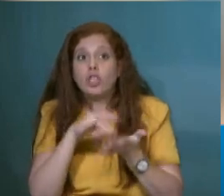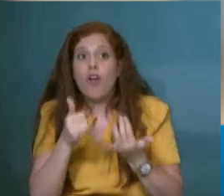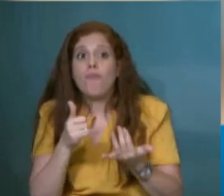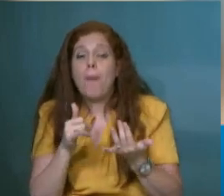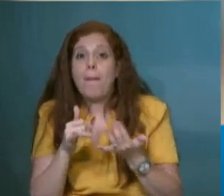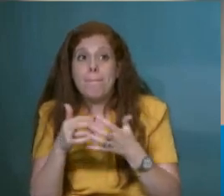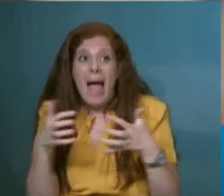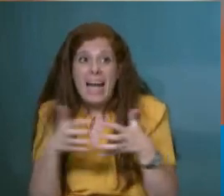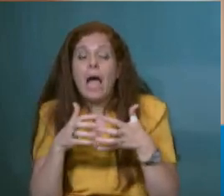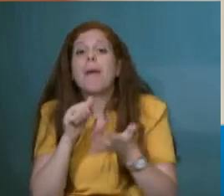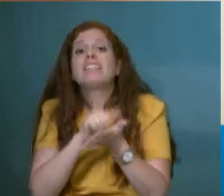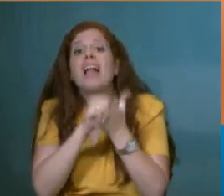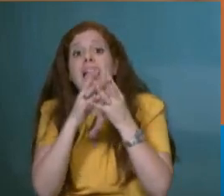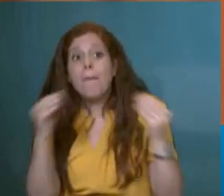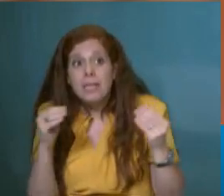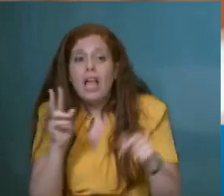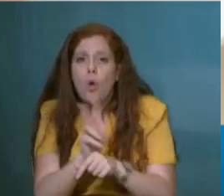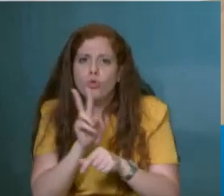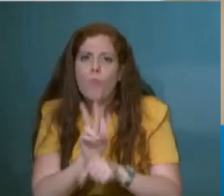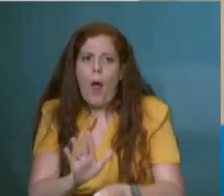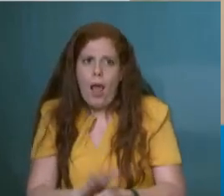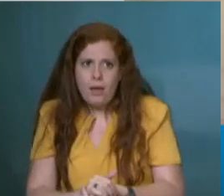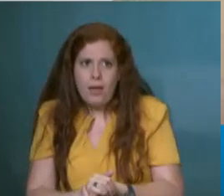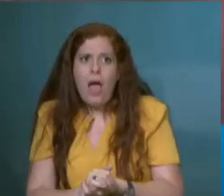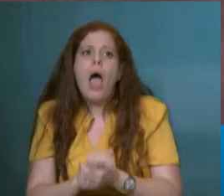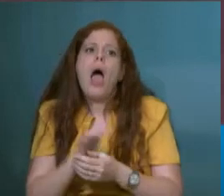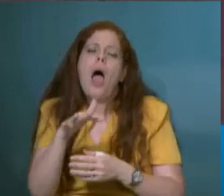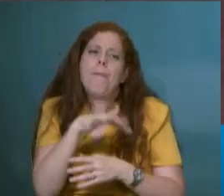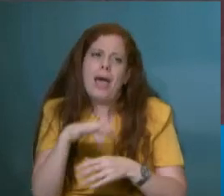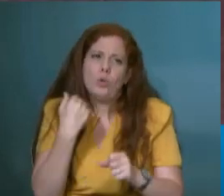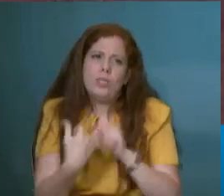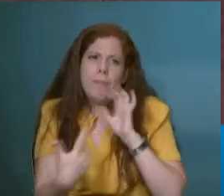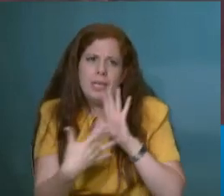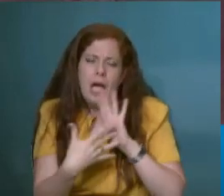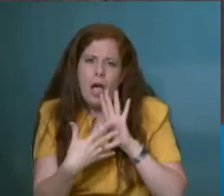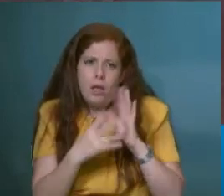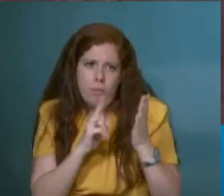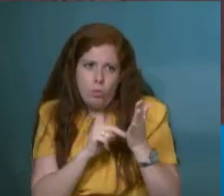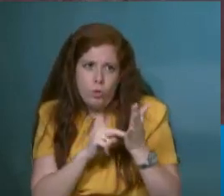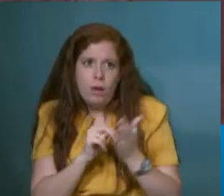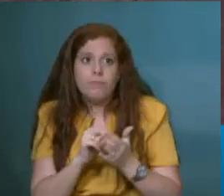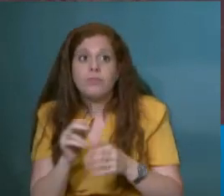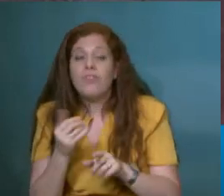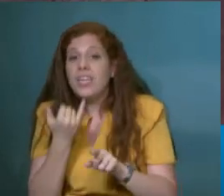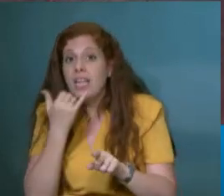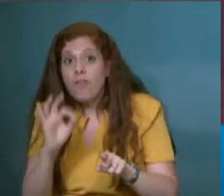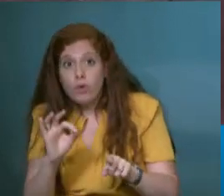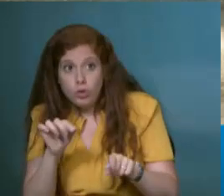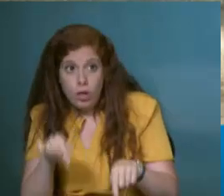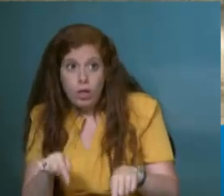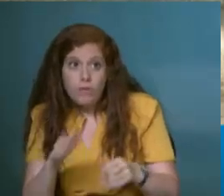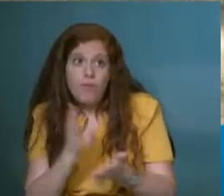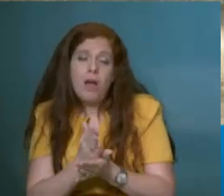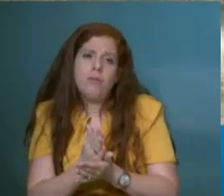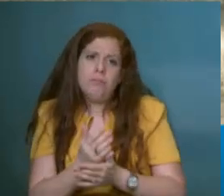תאבדי, אנחנו נשמור עלייך. המערכת עושה בדיקה אל מול התמונה. והנה, הטלפון שלך נוקלן כבר